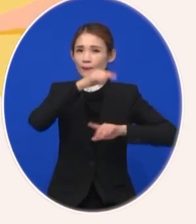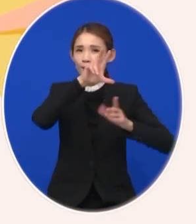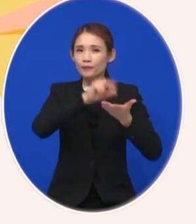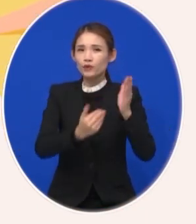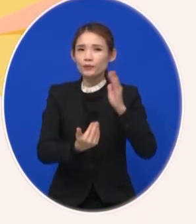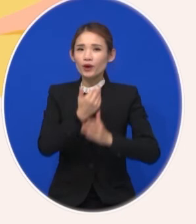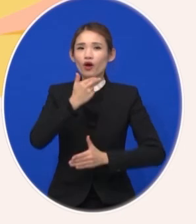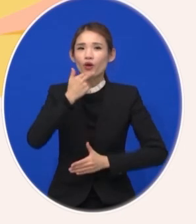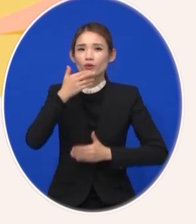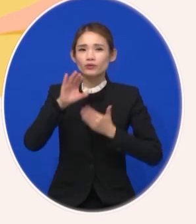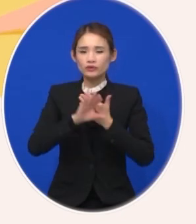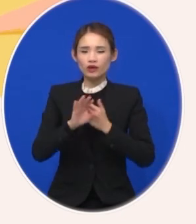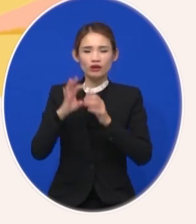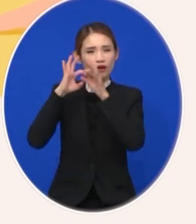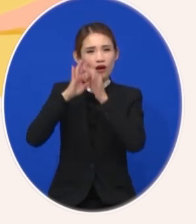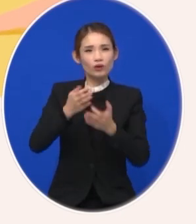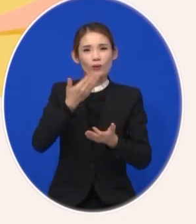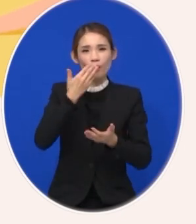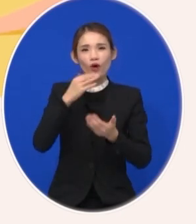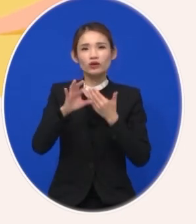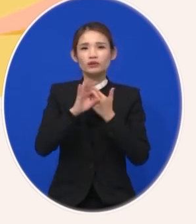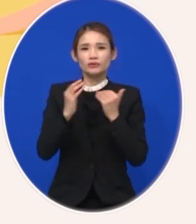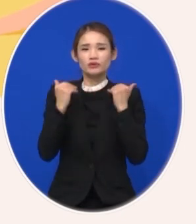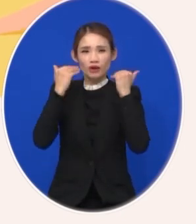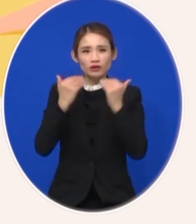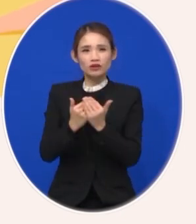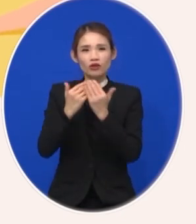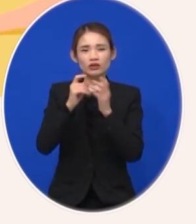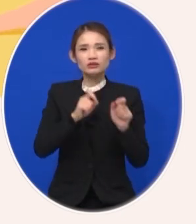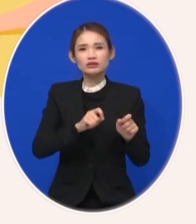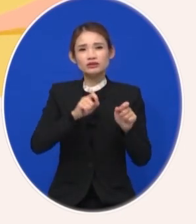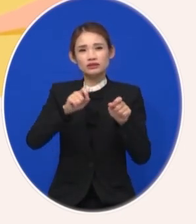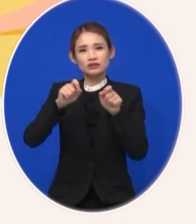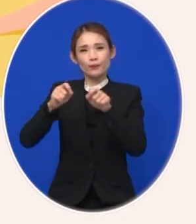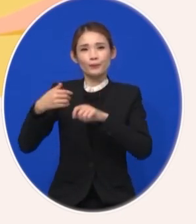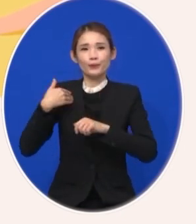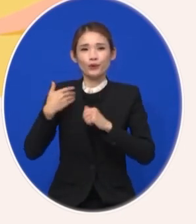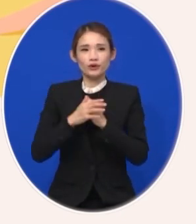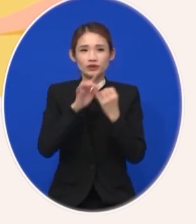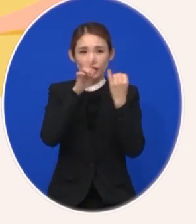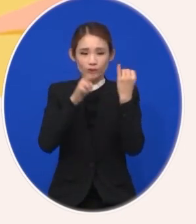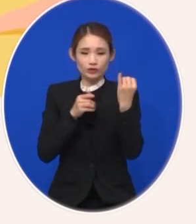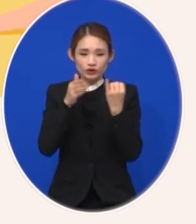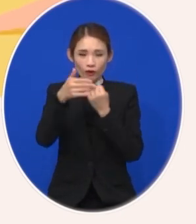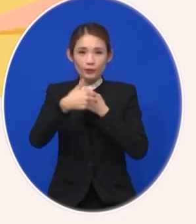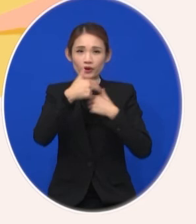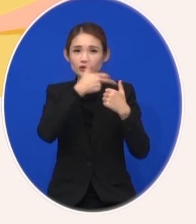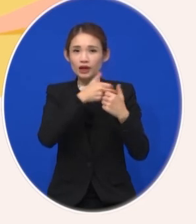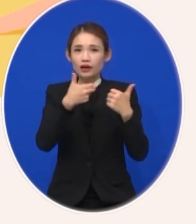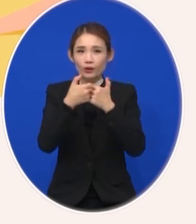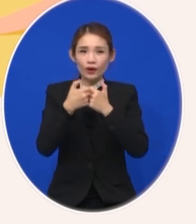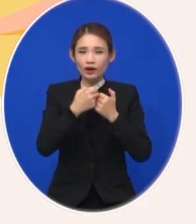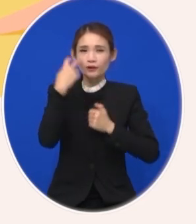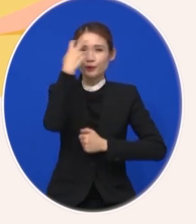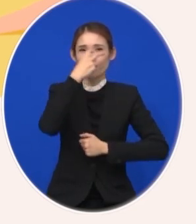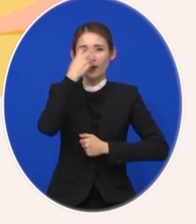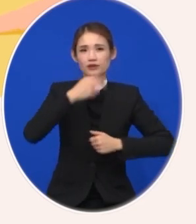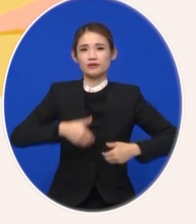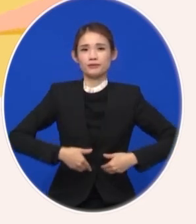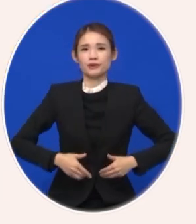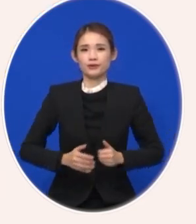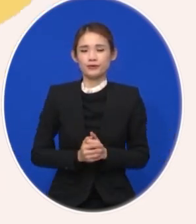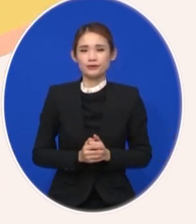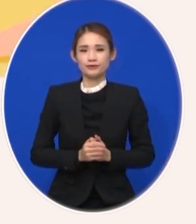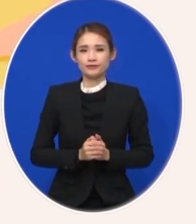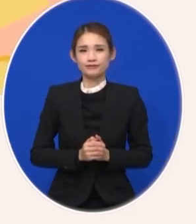증가시키진 않지만 계속 복용 시 태아의 성장 지연이 있을 수 있으므로 산부인과 전문의와 협진하면서 관리가